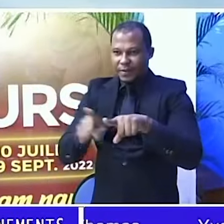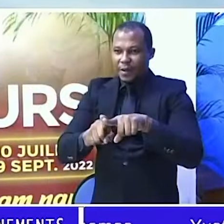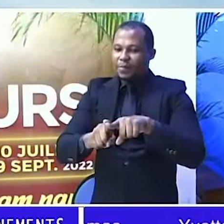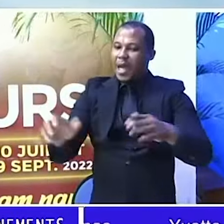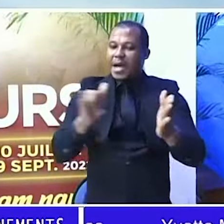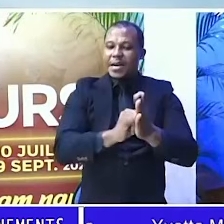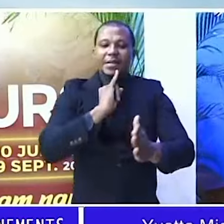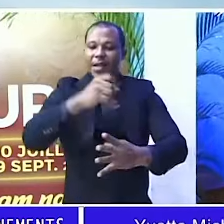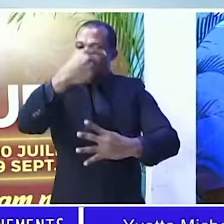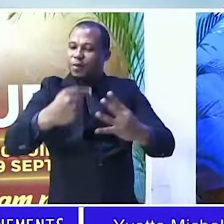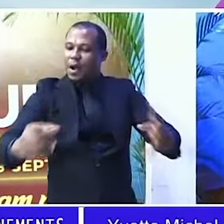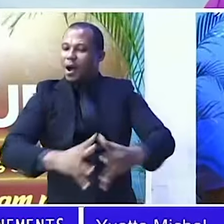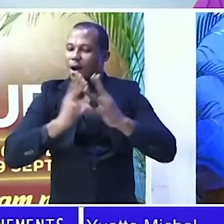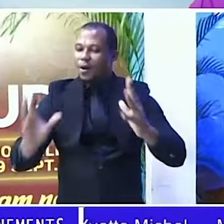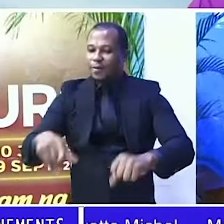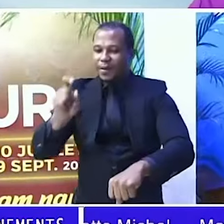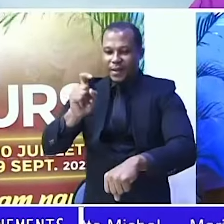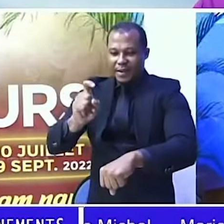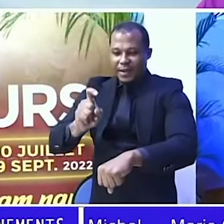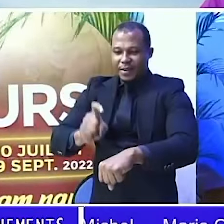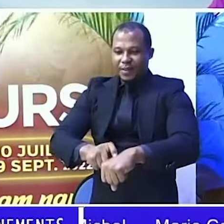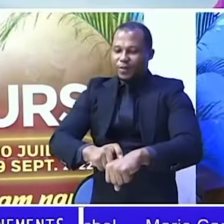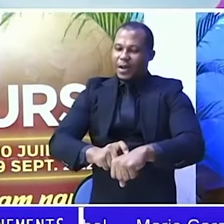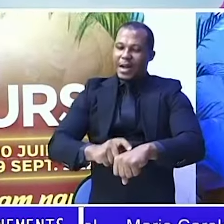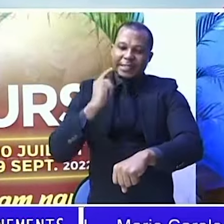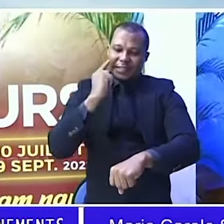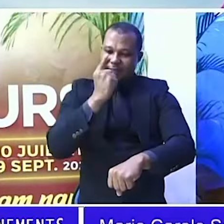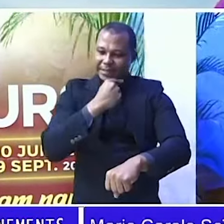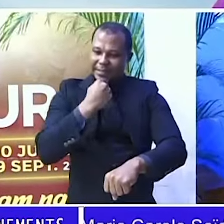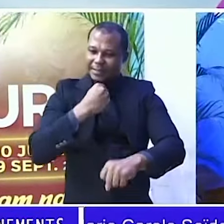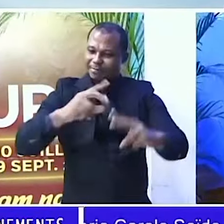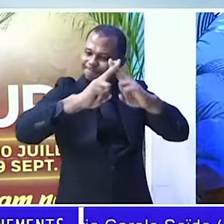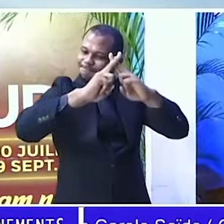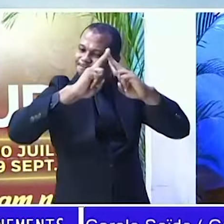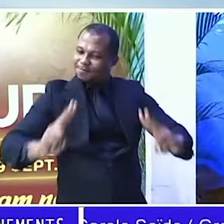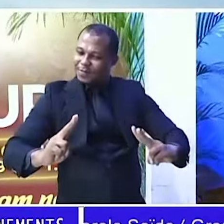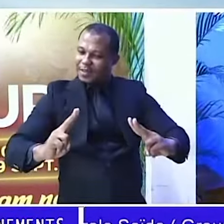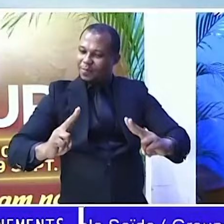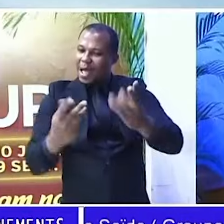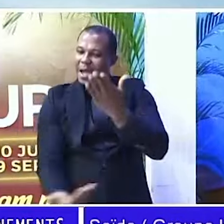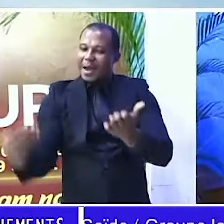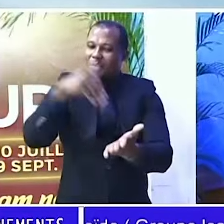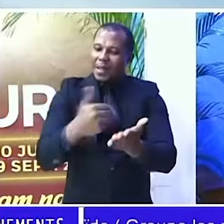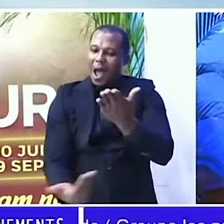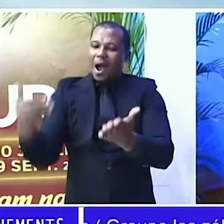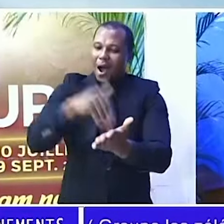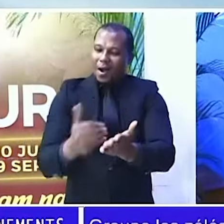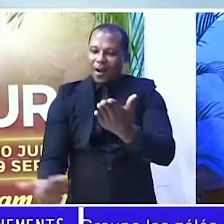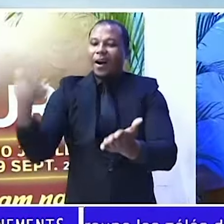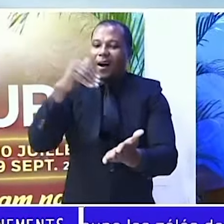c'est un bagage en pile fois qui très répétitif un petit peu partout